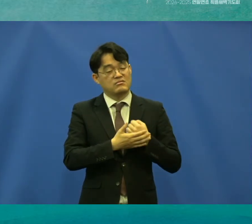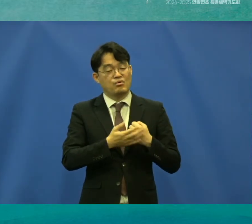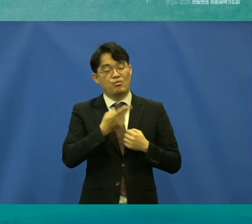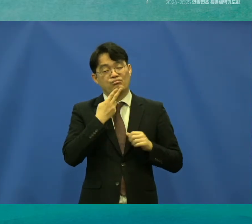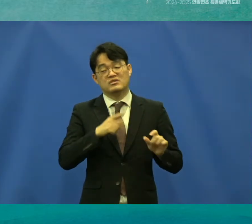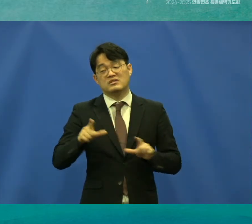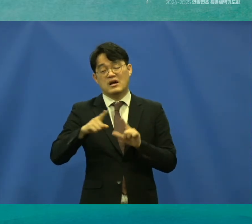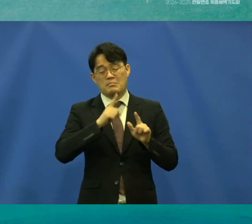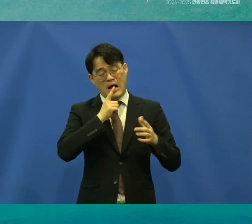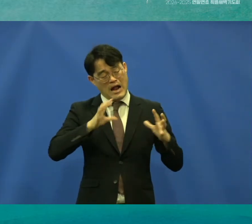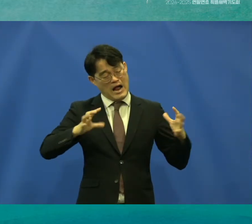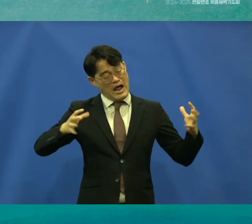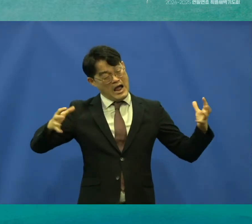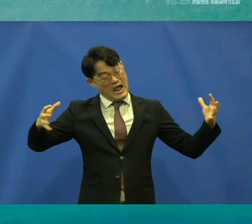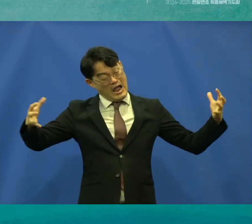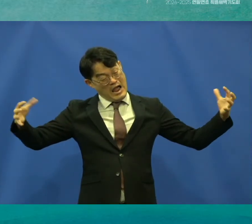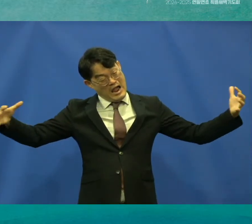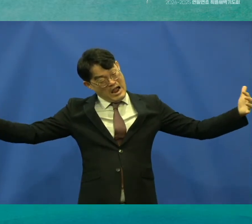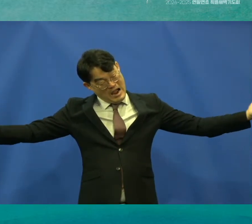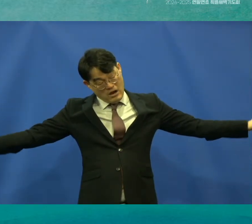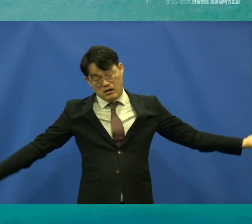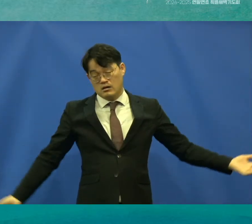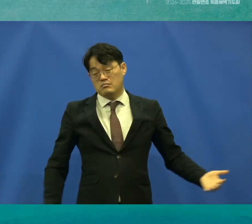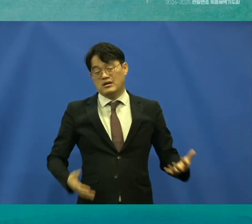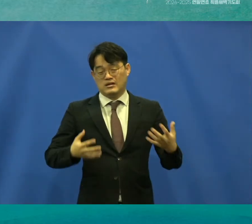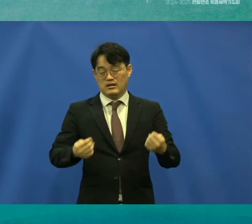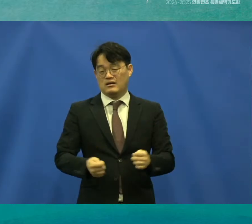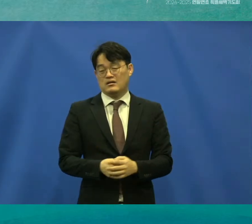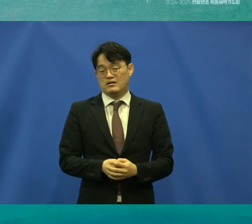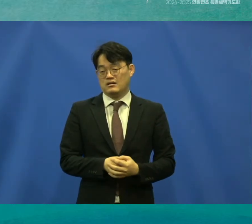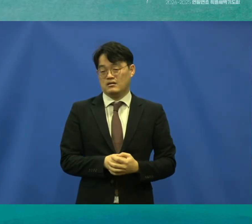말이 많아.